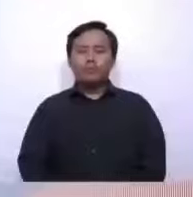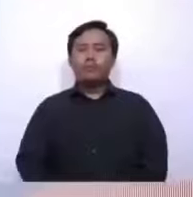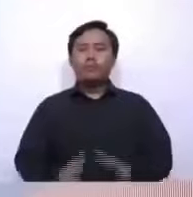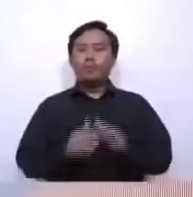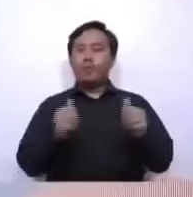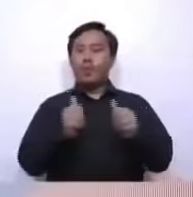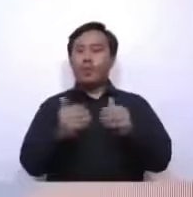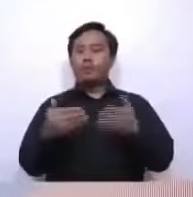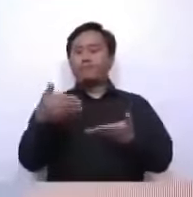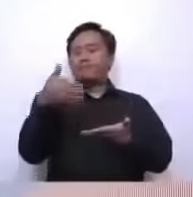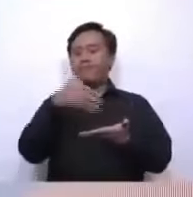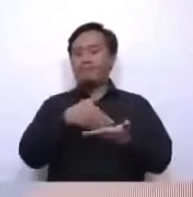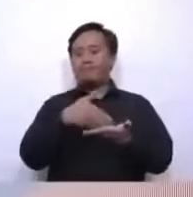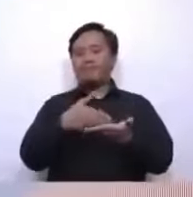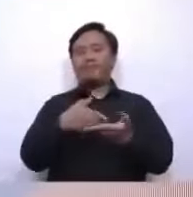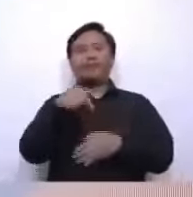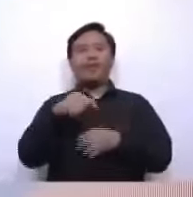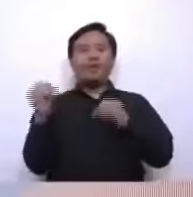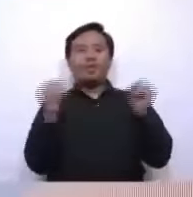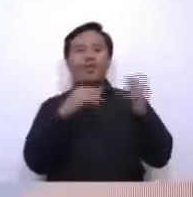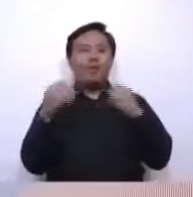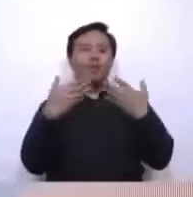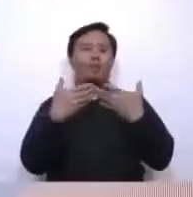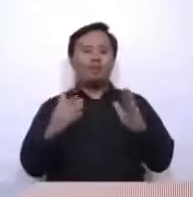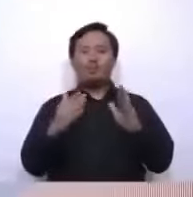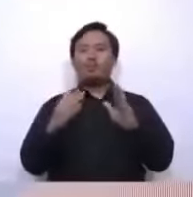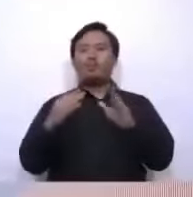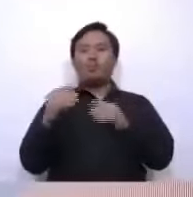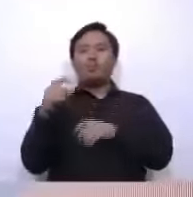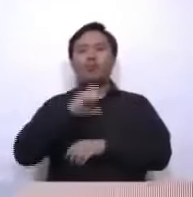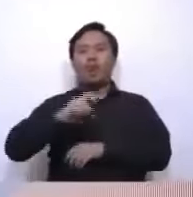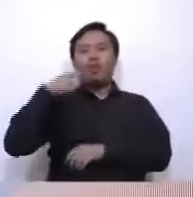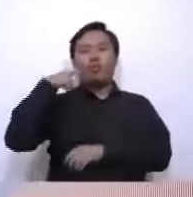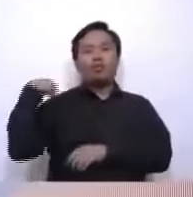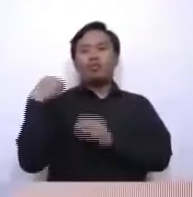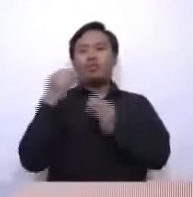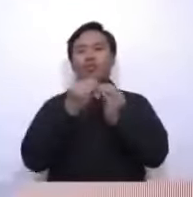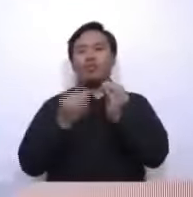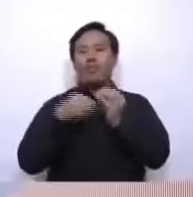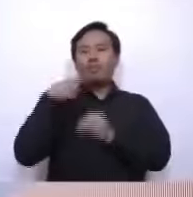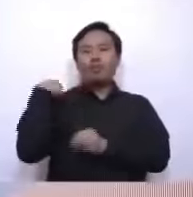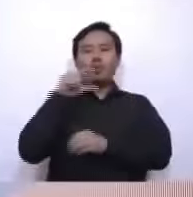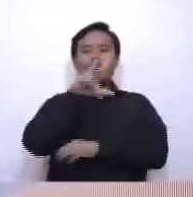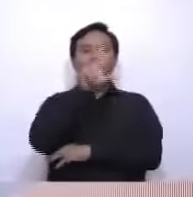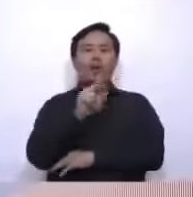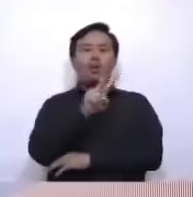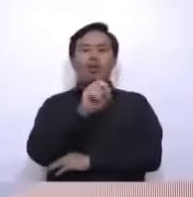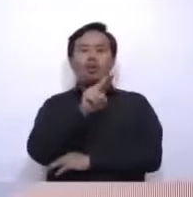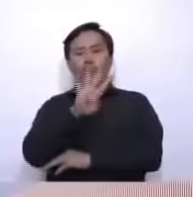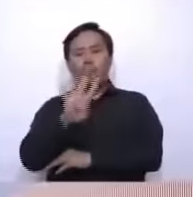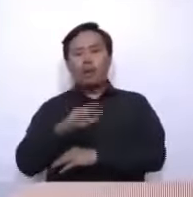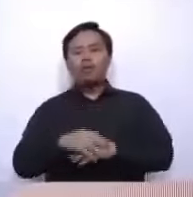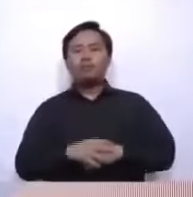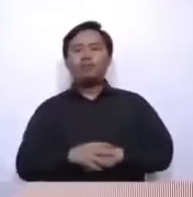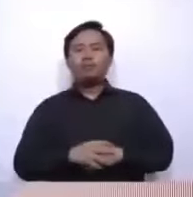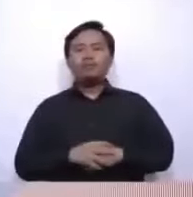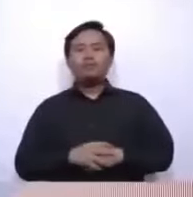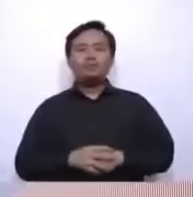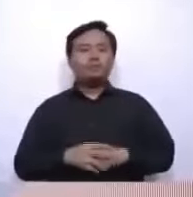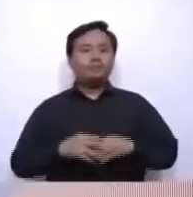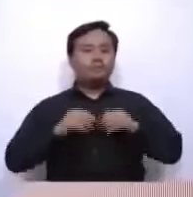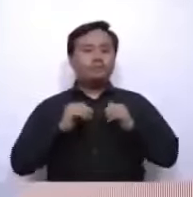Selamat datang kembali di debat publik calon gubernur dan wakil gubernur Provinsi Jawa Barat 2024. Baik,